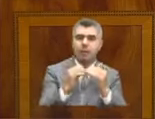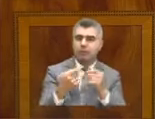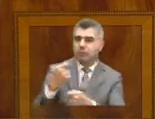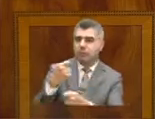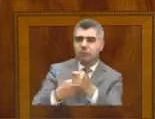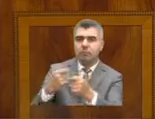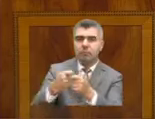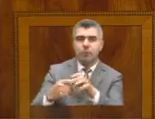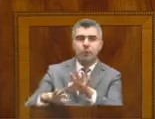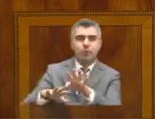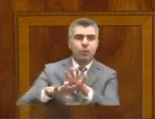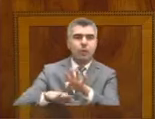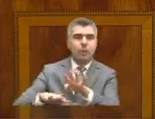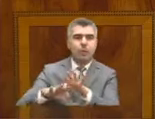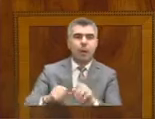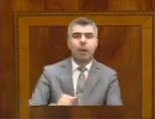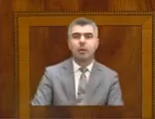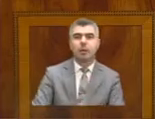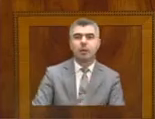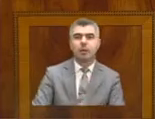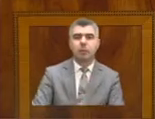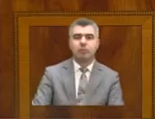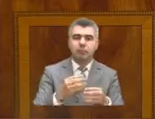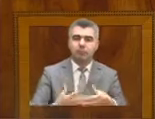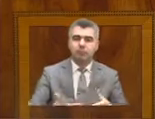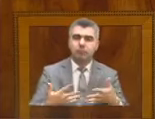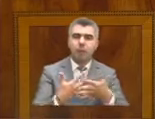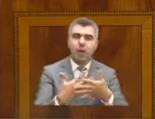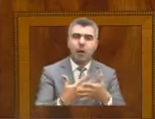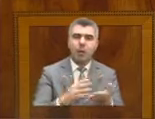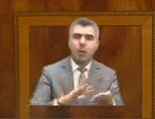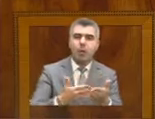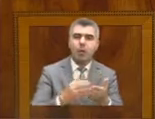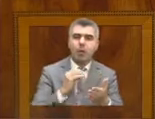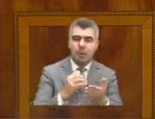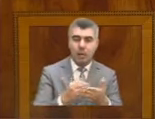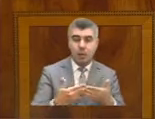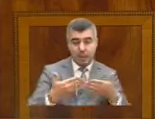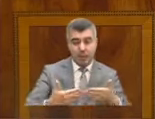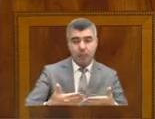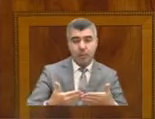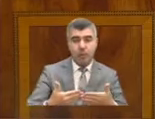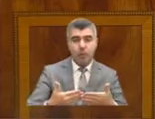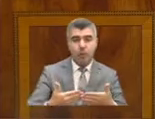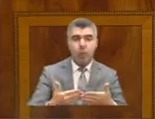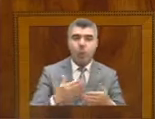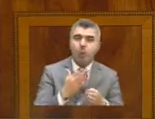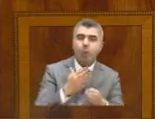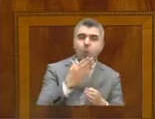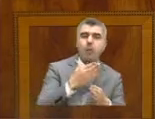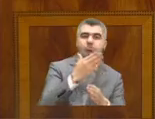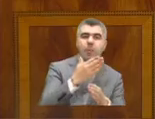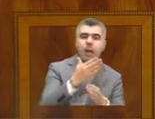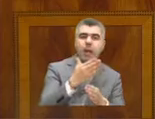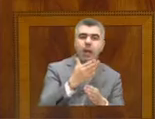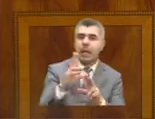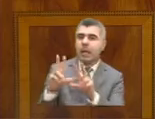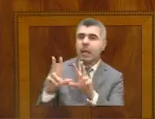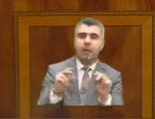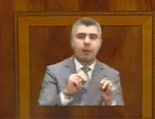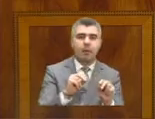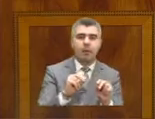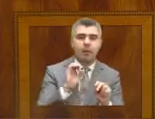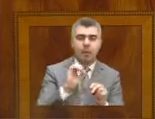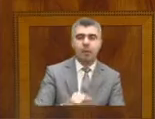الاقتصادية والاجتماعية، وعلى التكامل بين القرارات الظرفية والأوراش الهيكلية بعيدة